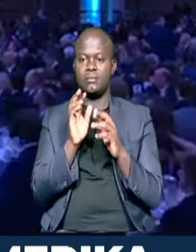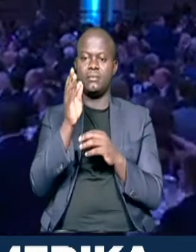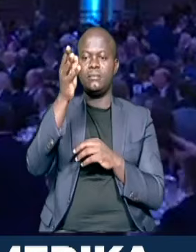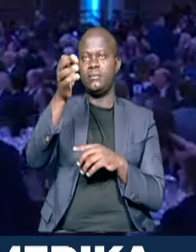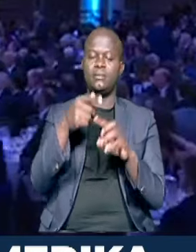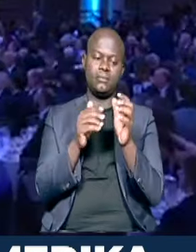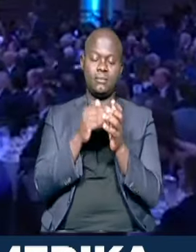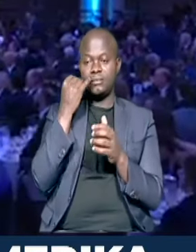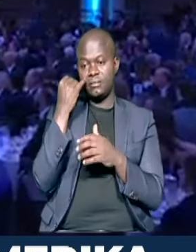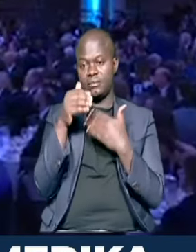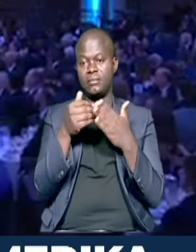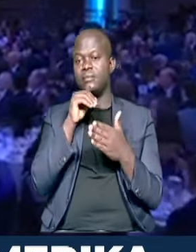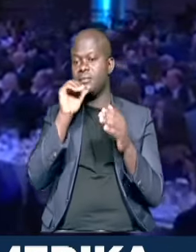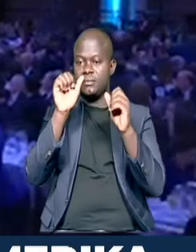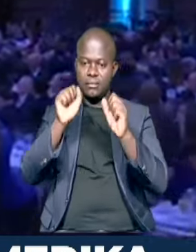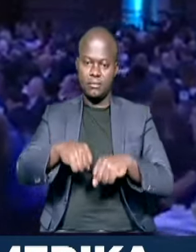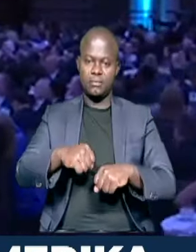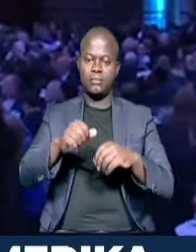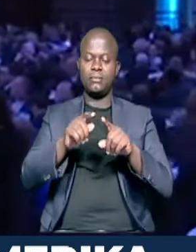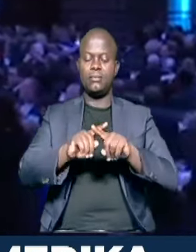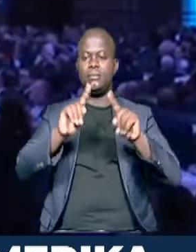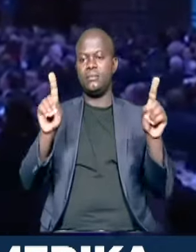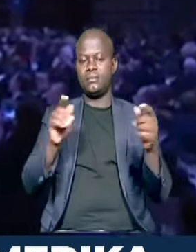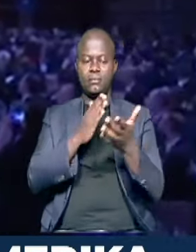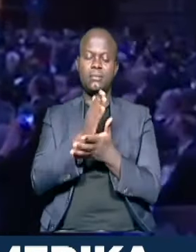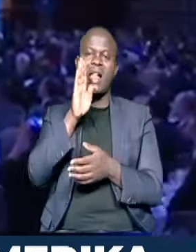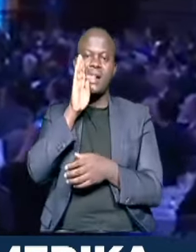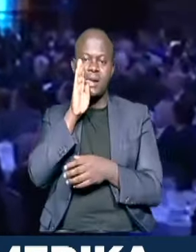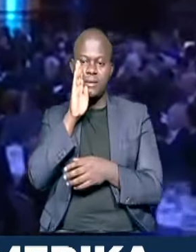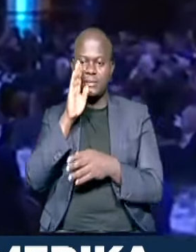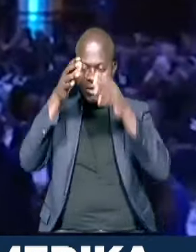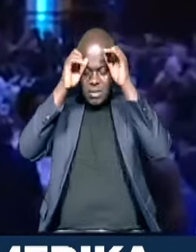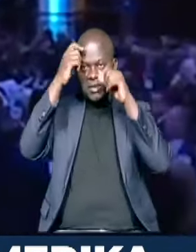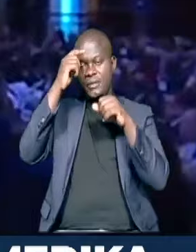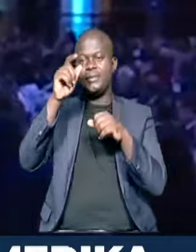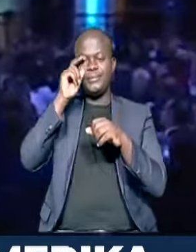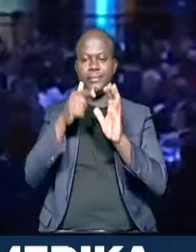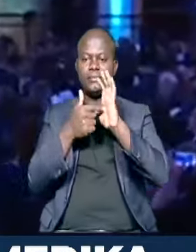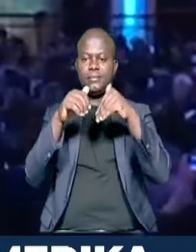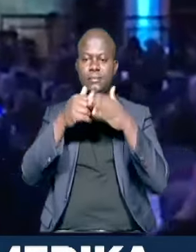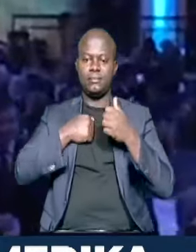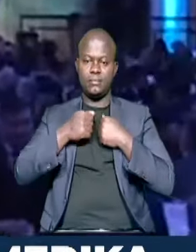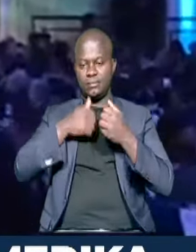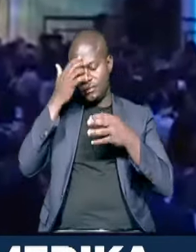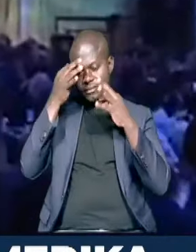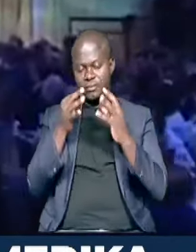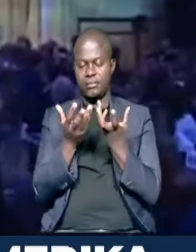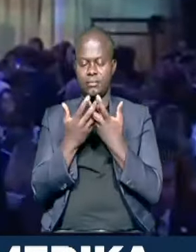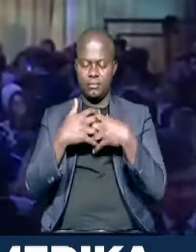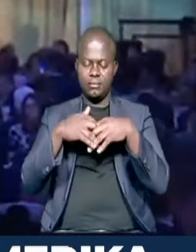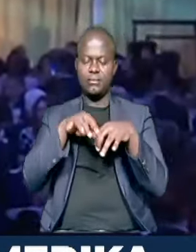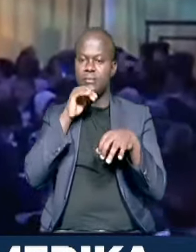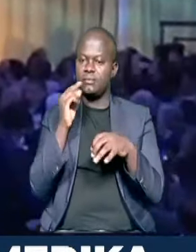ndetse niyo batagishoboye gutandukanya ukuri n'ikinyoma Perezida Kagame yagaragaje ku Rwanda rwahisemo ubumwe